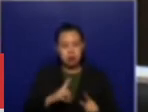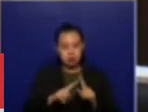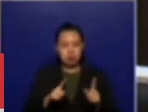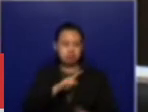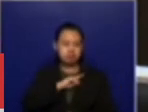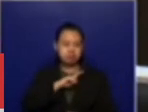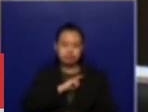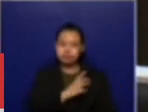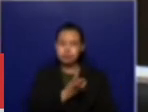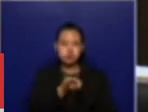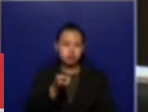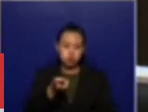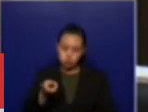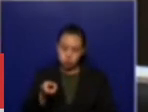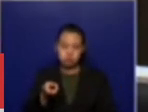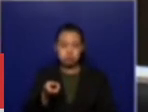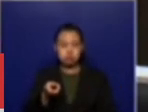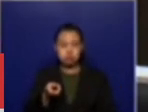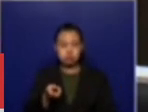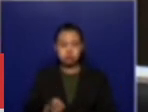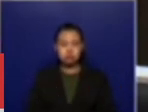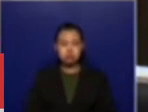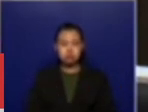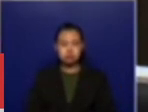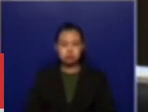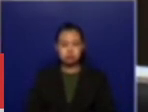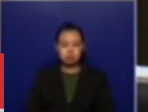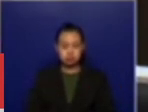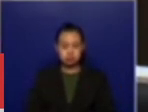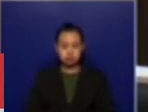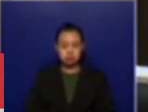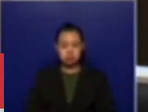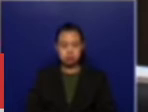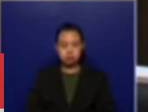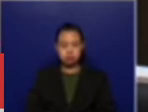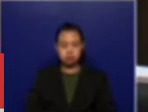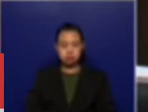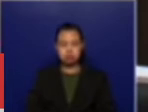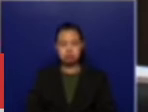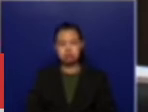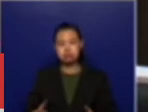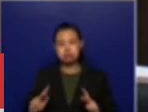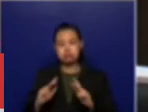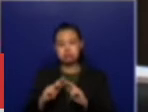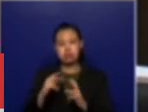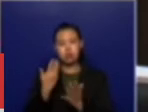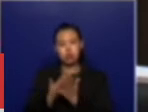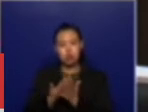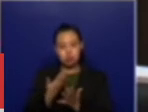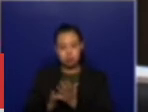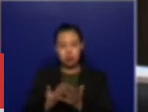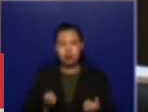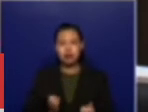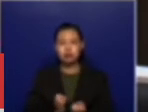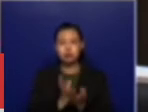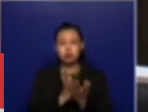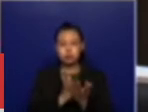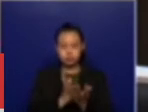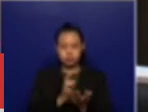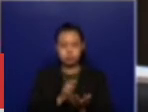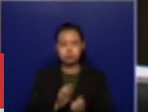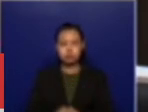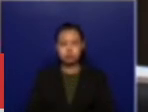ต้นๆของโลกในขณะนี้นะครับมันเป็นภาระต่อการคลังของประเทศอย่างหลีกเลี่ยงไม่ได้ท่านประธาน